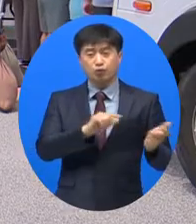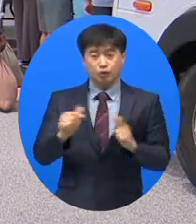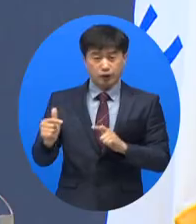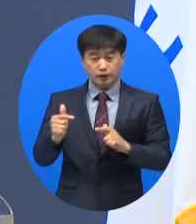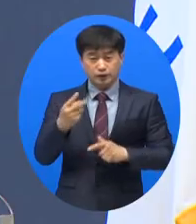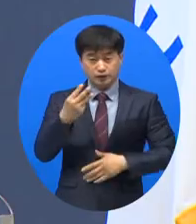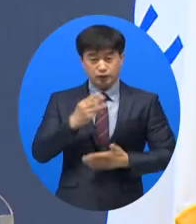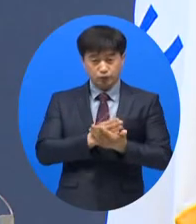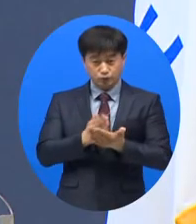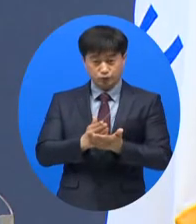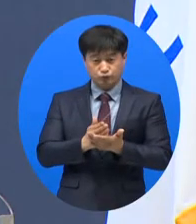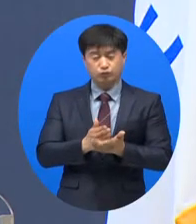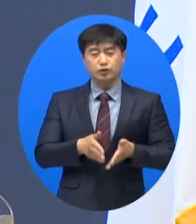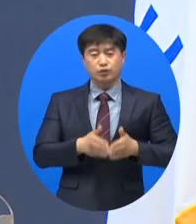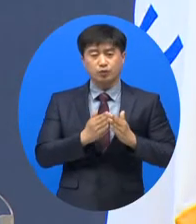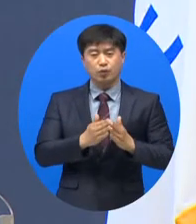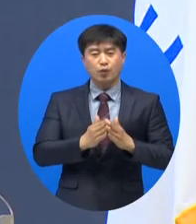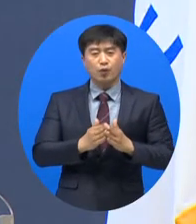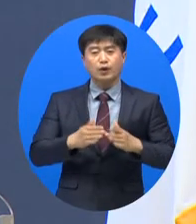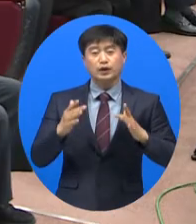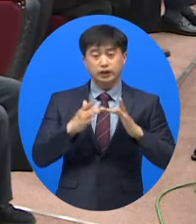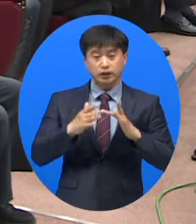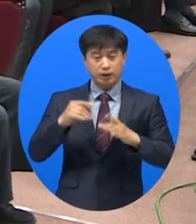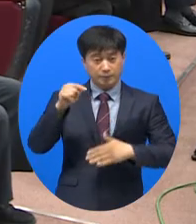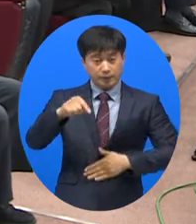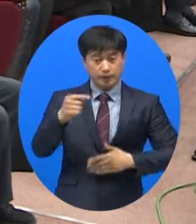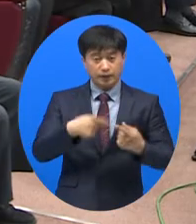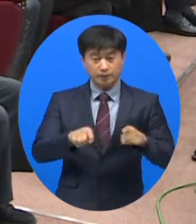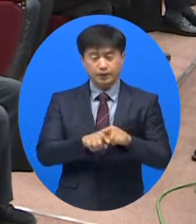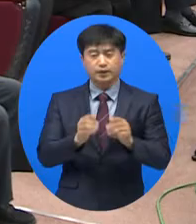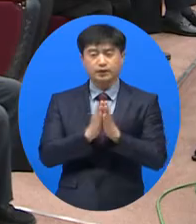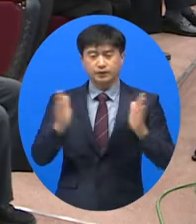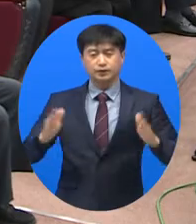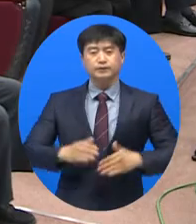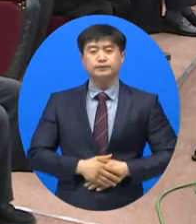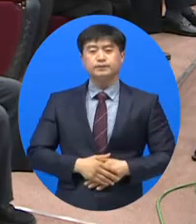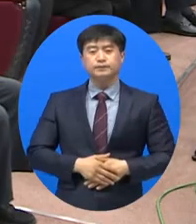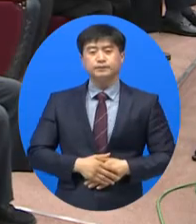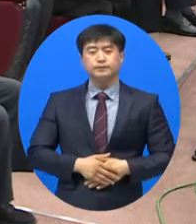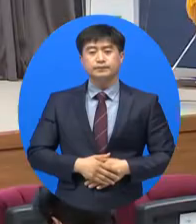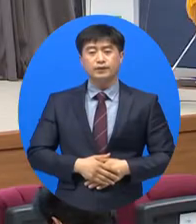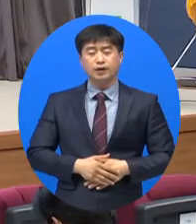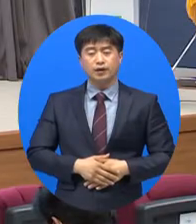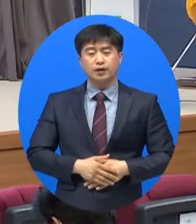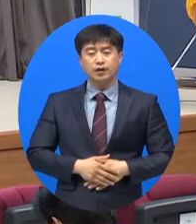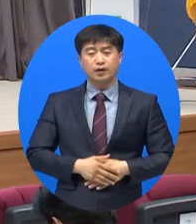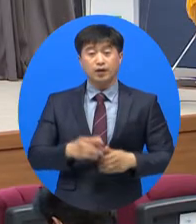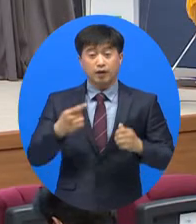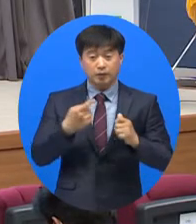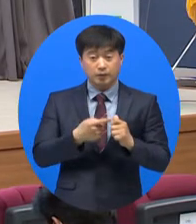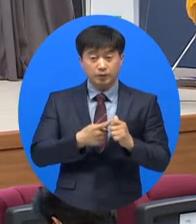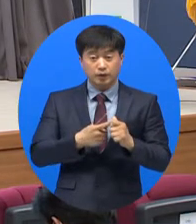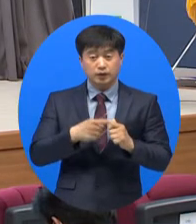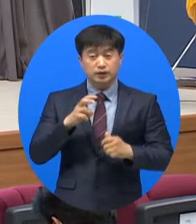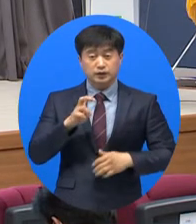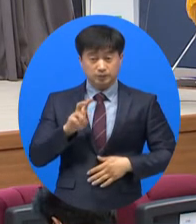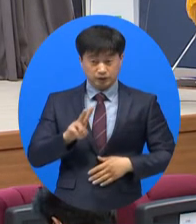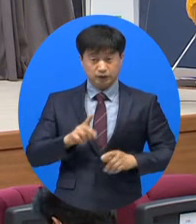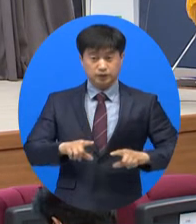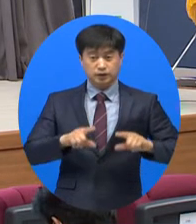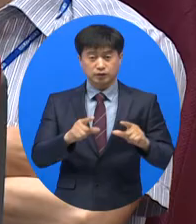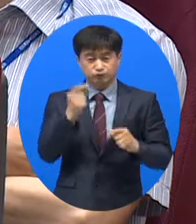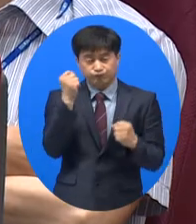3개 프로그램으로 구성됐고 온 오프라인 방식을 병행해 진행됐습니다 먼저 22일 경기도청 북부청사